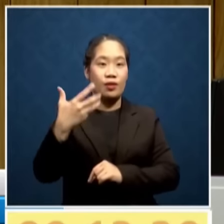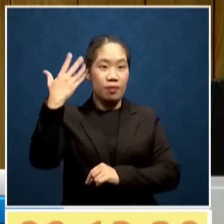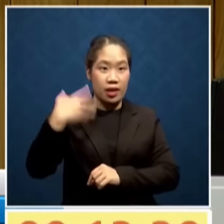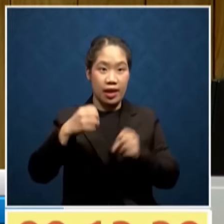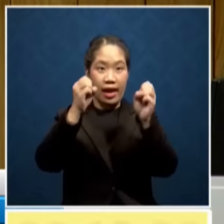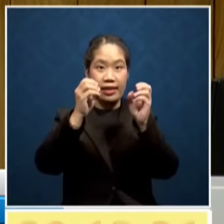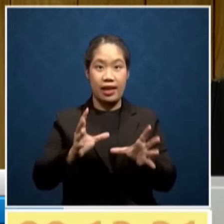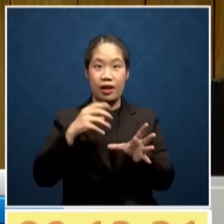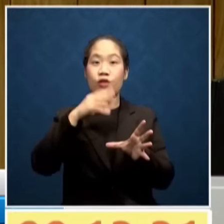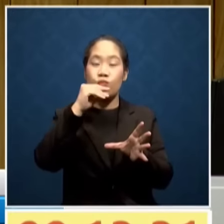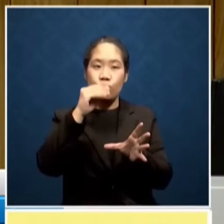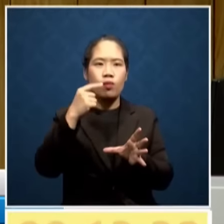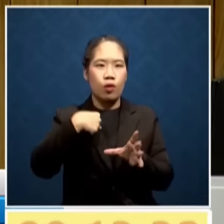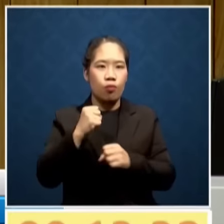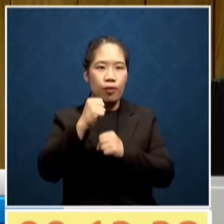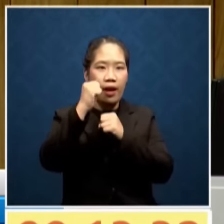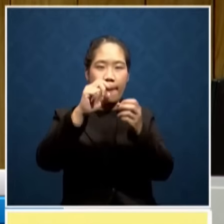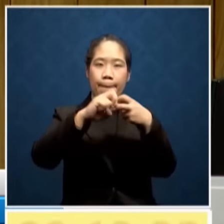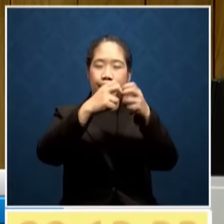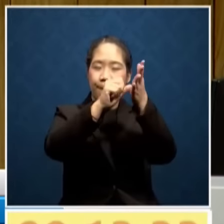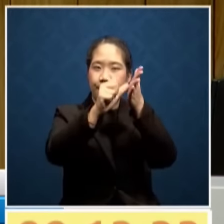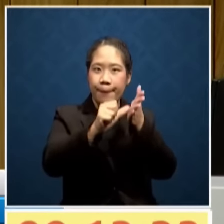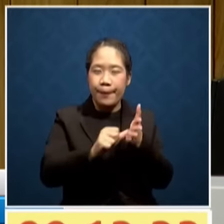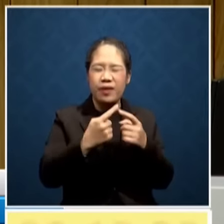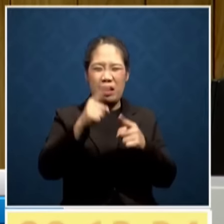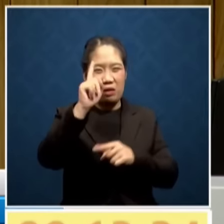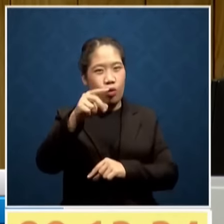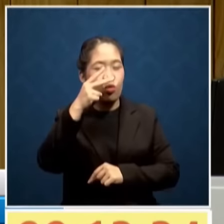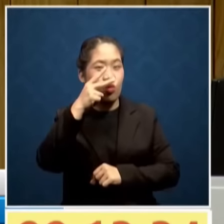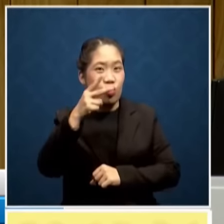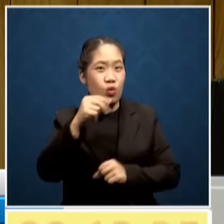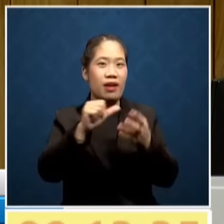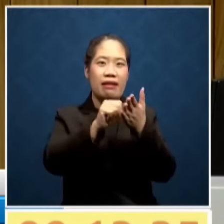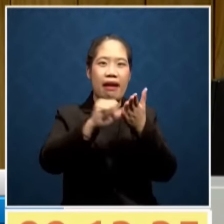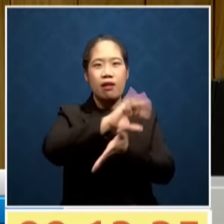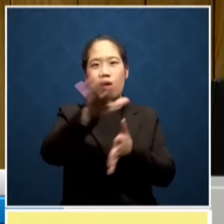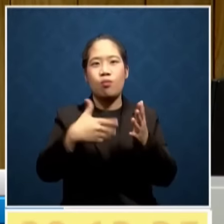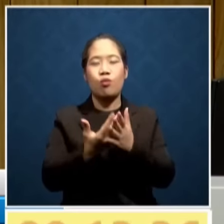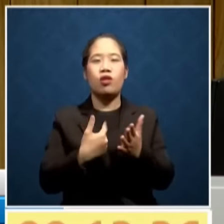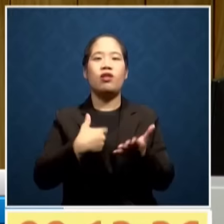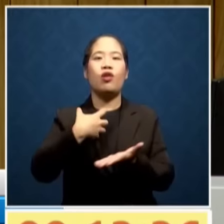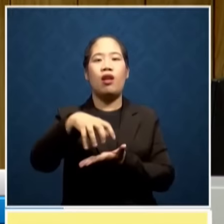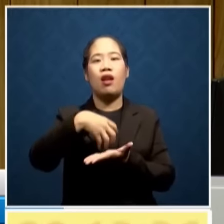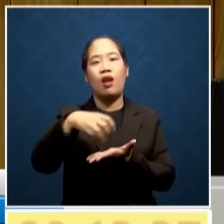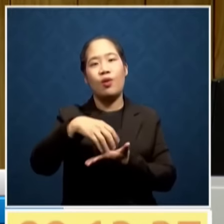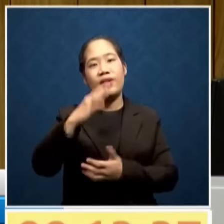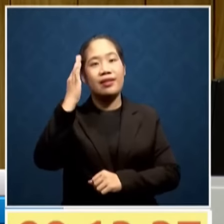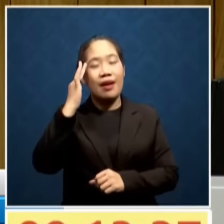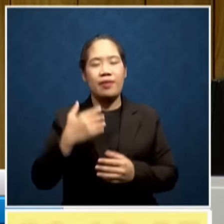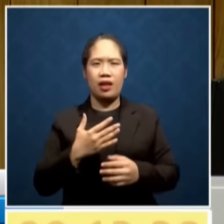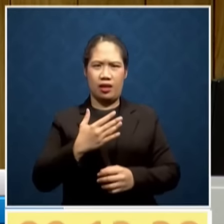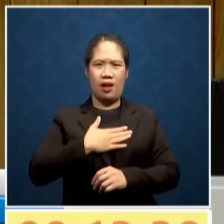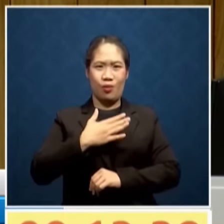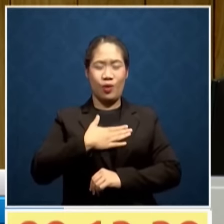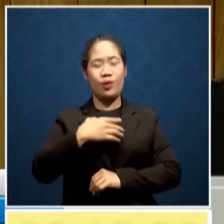ธนาบอกนะครับเราก็พยายามแก้ทุกทางแต่ว่ามันต้องแก้ภาพรวมทั้งหมดด้วยนะครับก็ขอเรียนอาจารย์ว่าแต่ทางเราเนี่ยเ